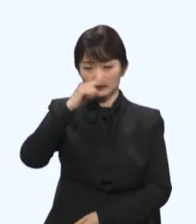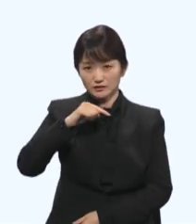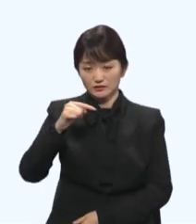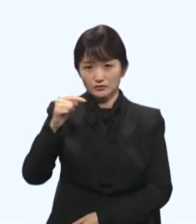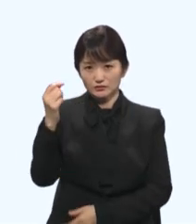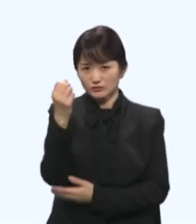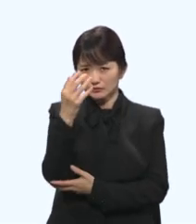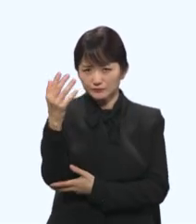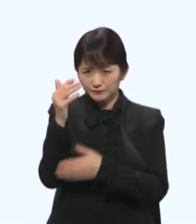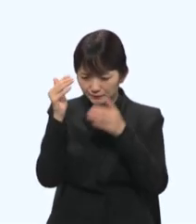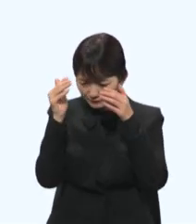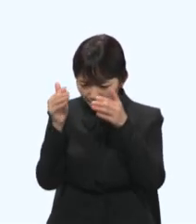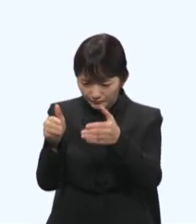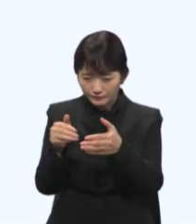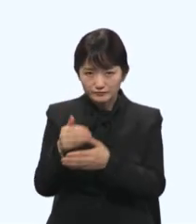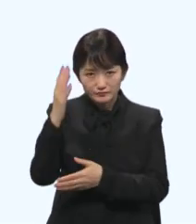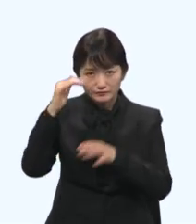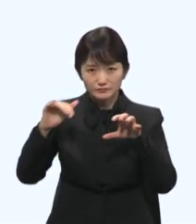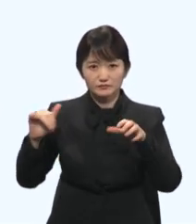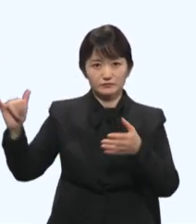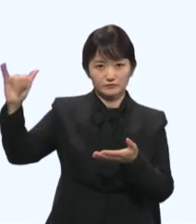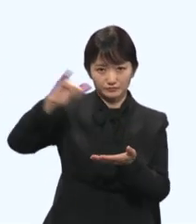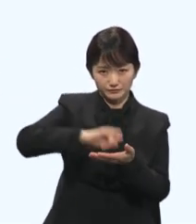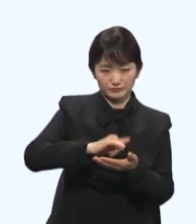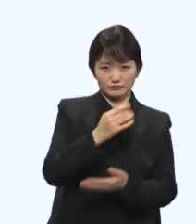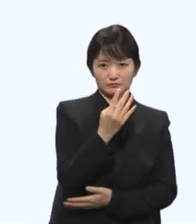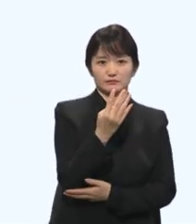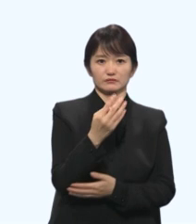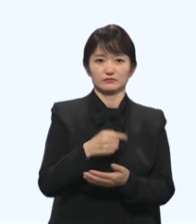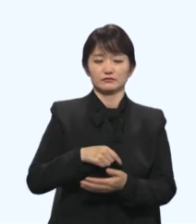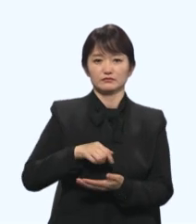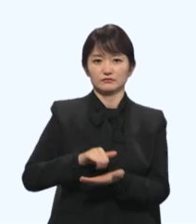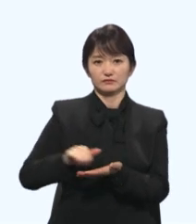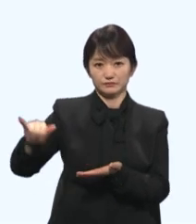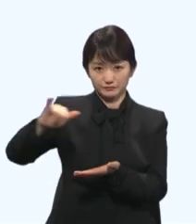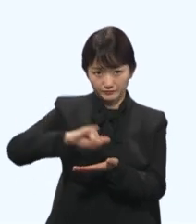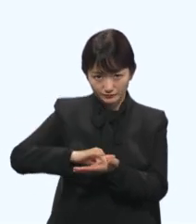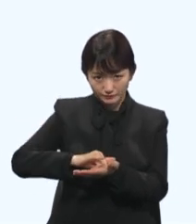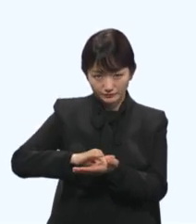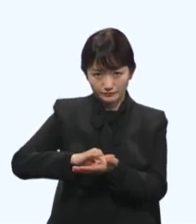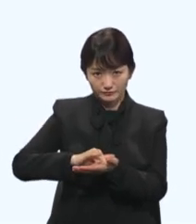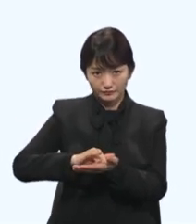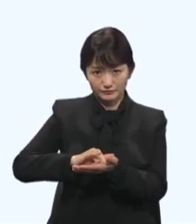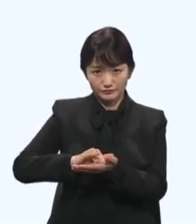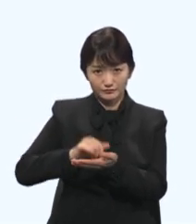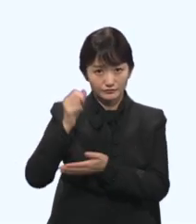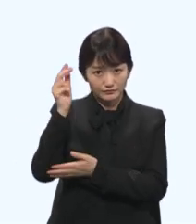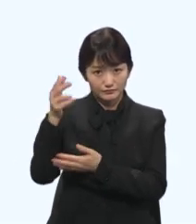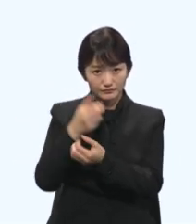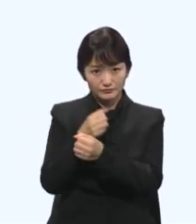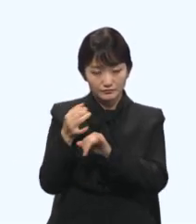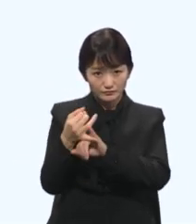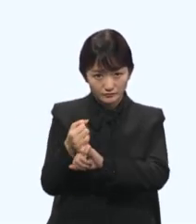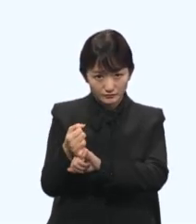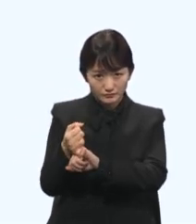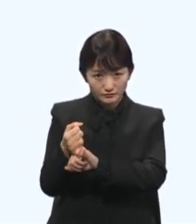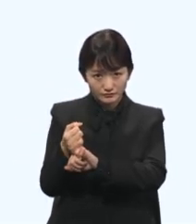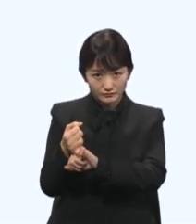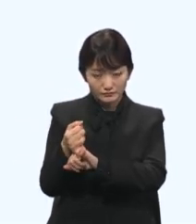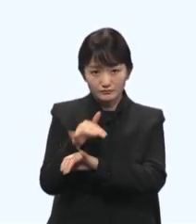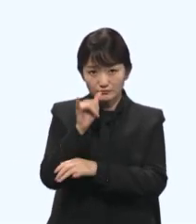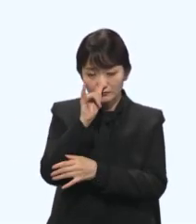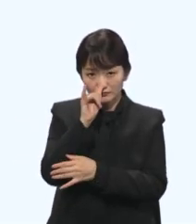있는데 한국을네 번이나 방문했고 또 왕복 항권 뭐 호텔 예약 등 입국 조건 다 갖췄는데 한국 입국 거절당했다라는